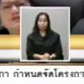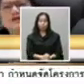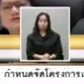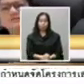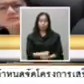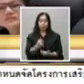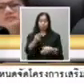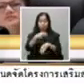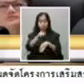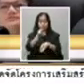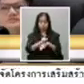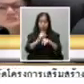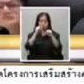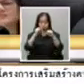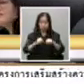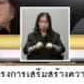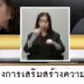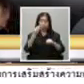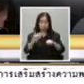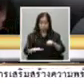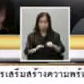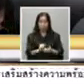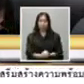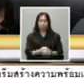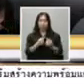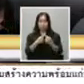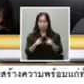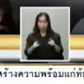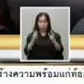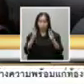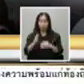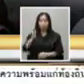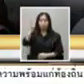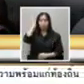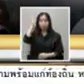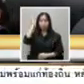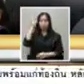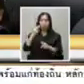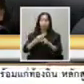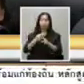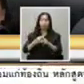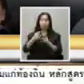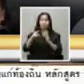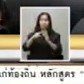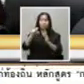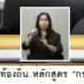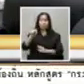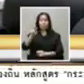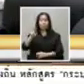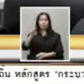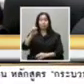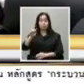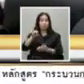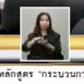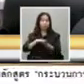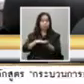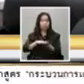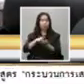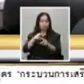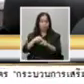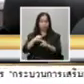านได้วินิจฉัยไปแล้วแต่ท่านผู้อภิปรายซึ่งขออนุญาตเอ่ยนามท่านพลตำรวจเอกเสรีพิสุท